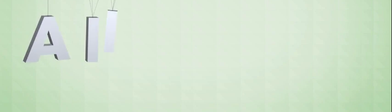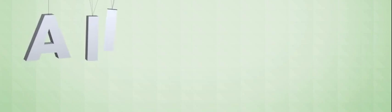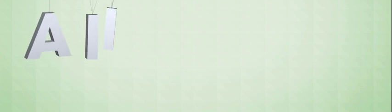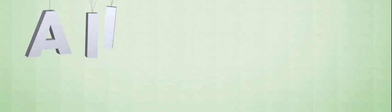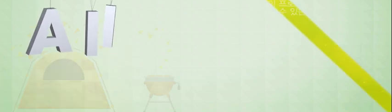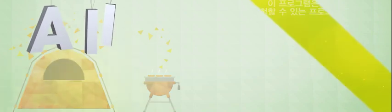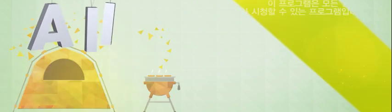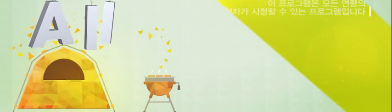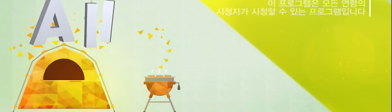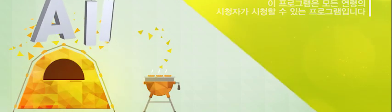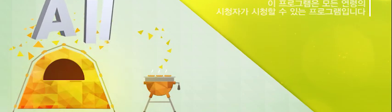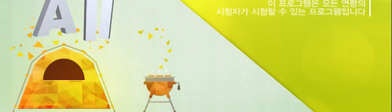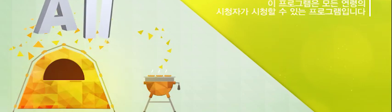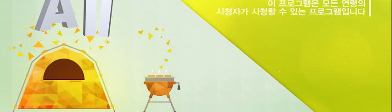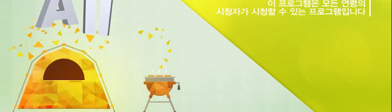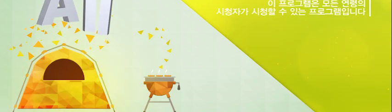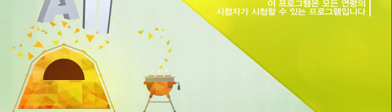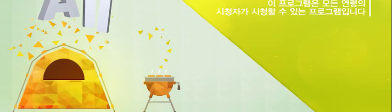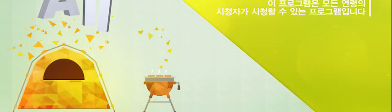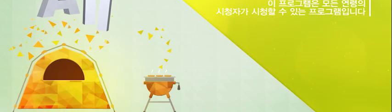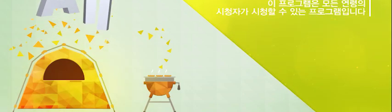아 222